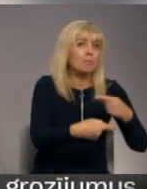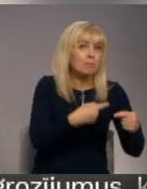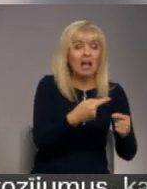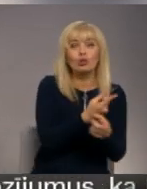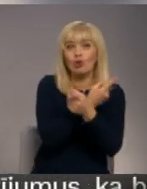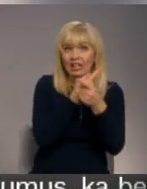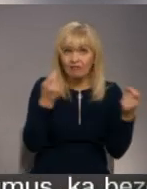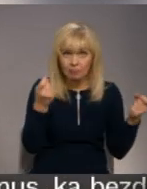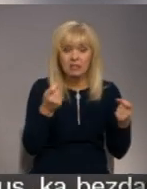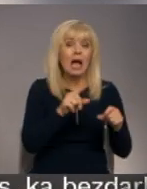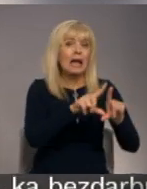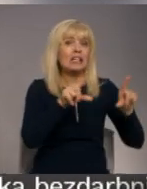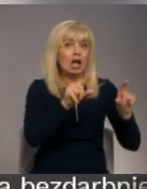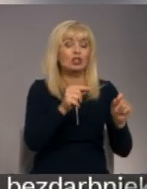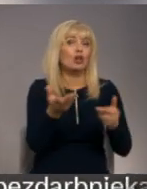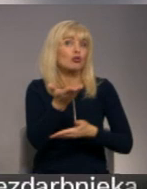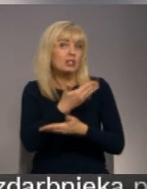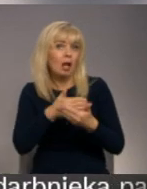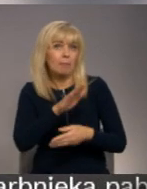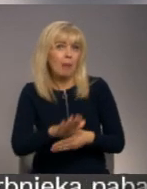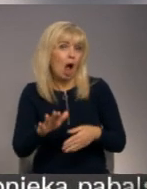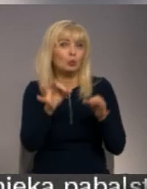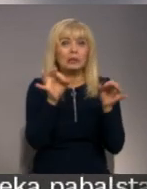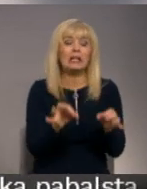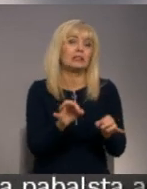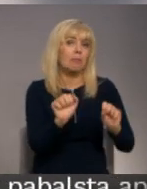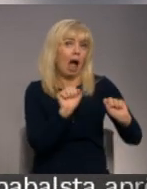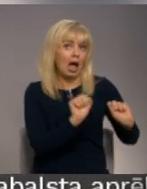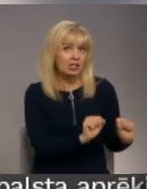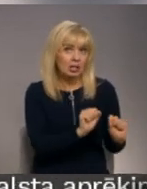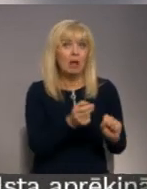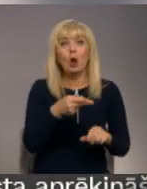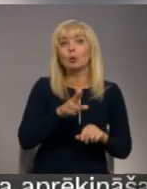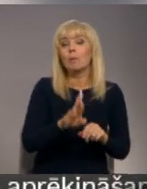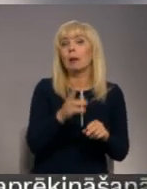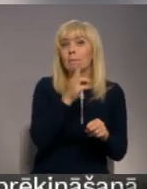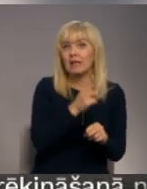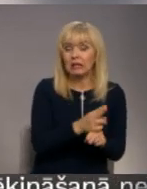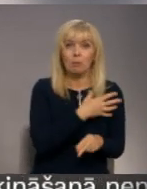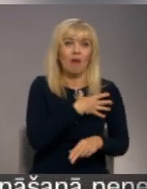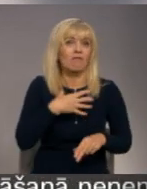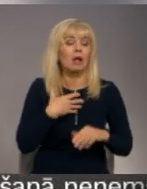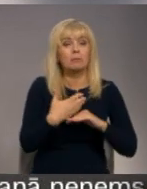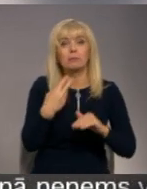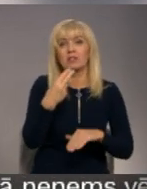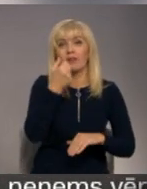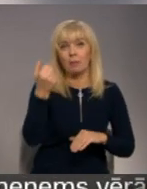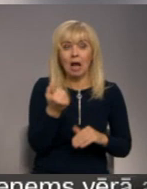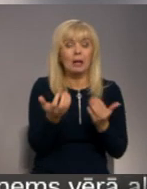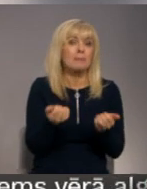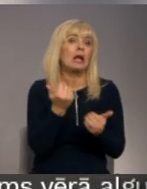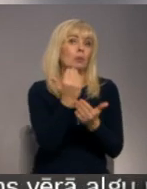iestāžu sadarbība bērnu tiesību aizsardzībā kļūtu par pienākumu, valdība pirms diviem gadiem pieņēma noteikumus. Tagad pētījumā